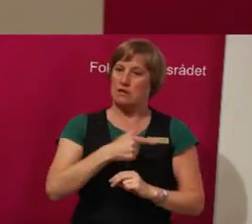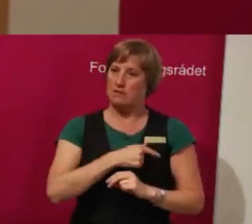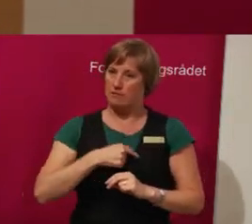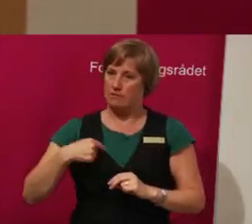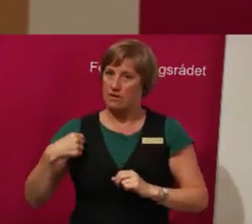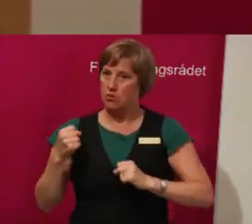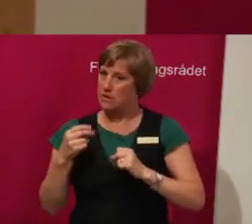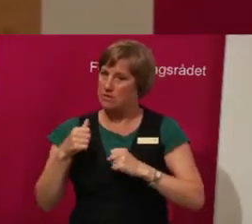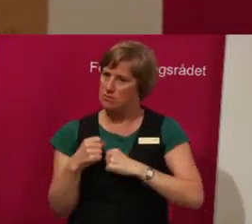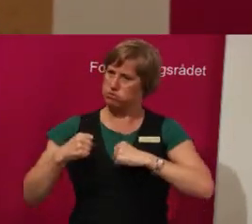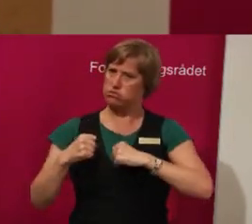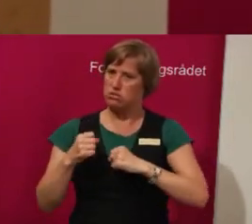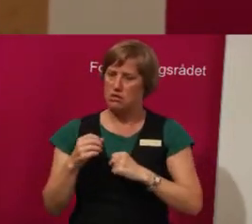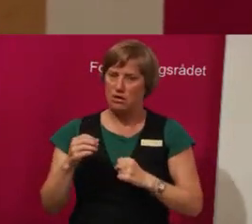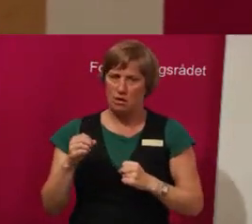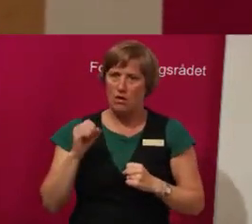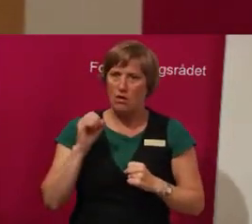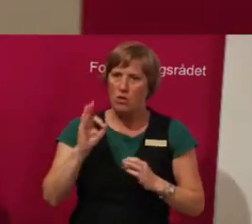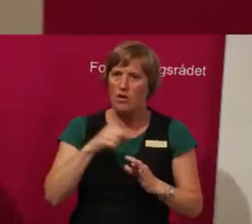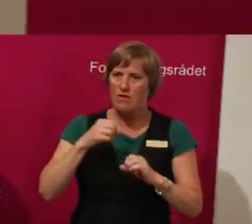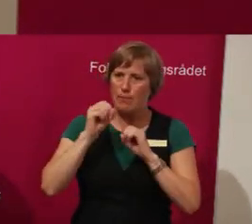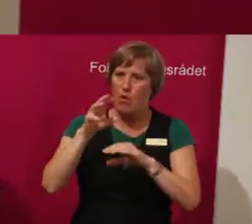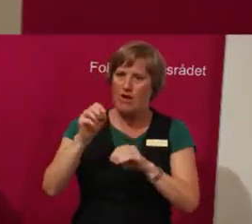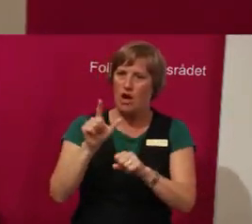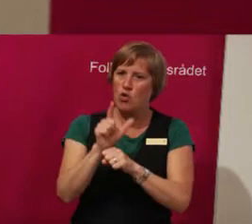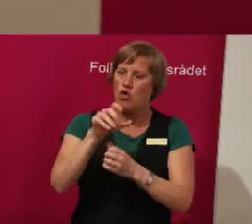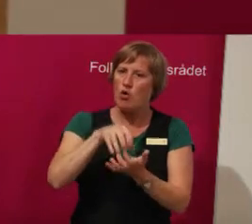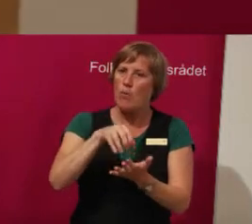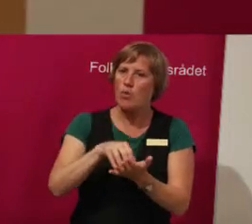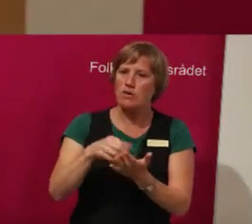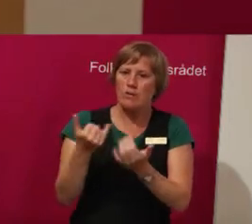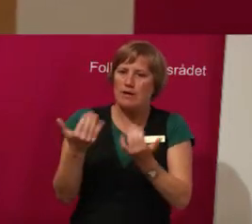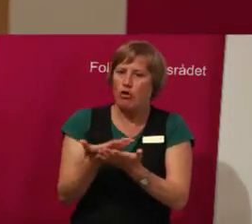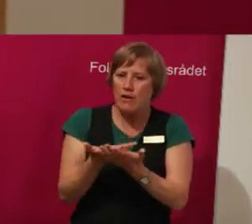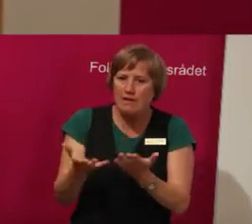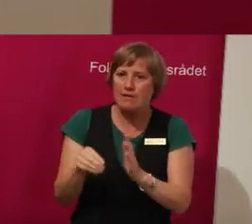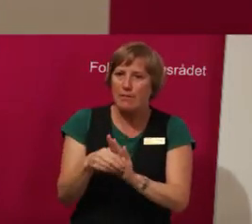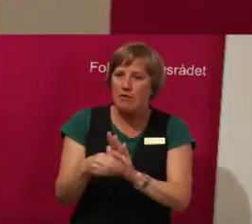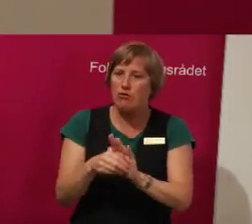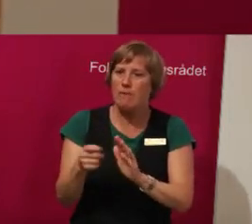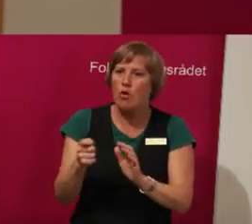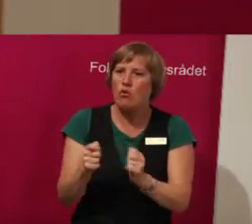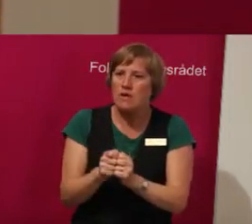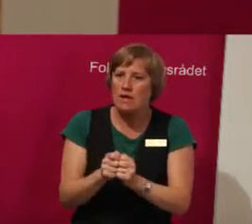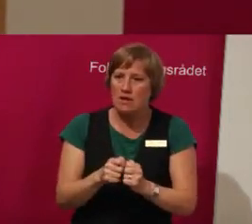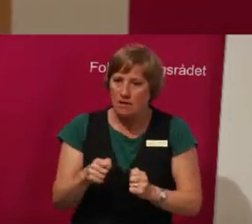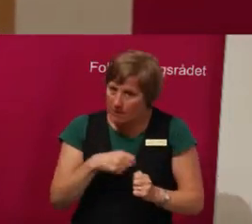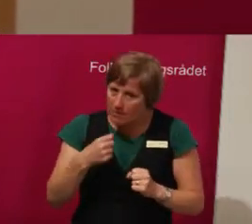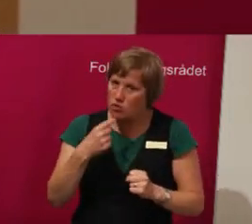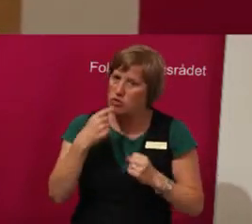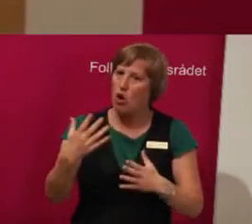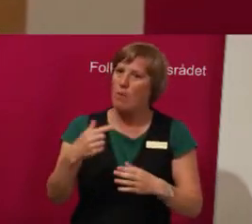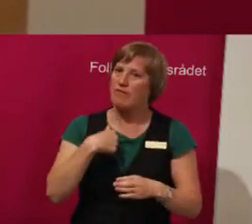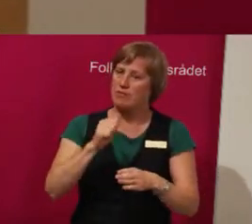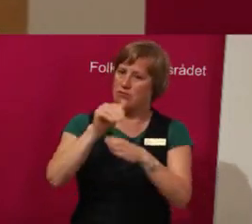frågar, kan vi komma åt de 17 kommuner som inte ger något bidrag idag, så tror jag att vi kan det. Vi måste vara där, vi måste synas, vi måste tala om.